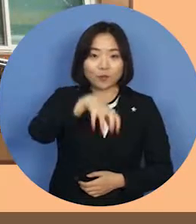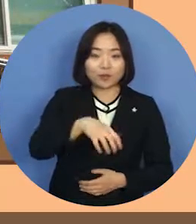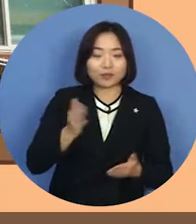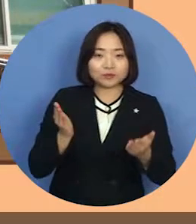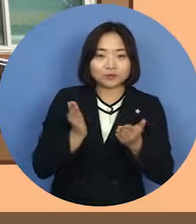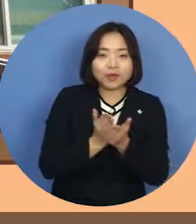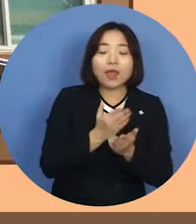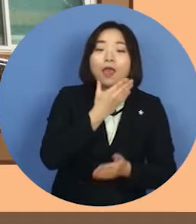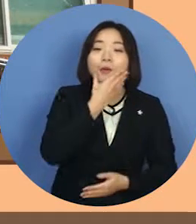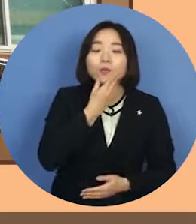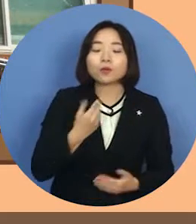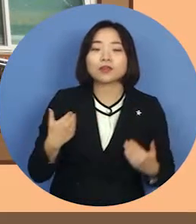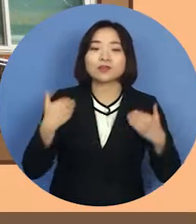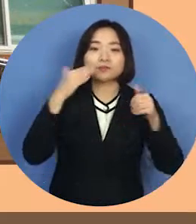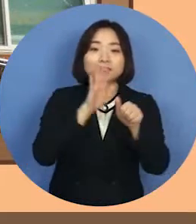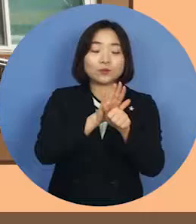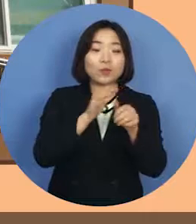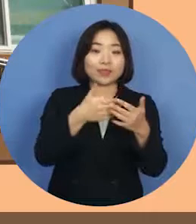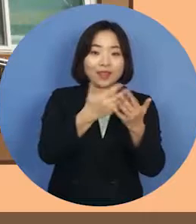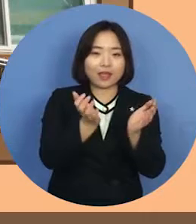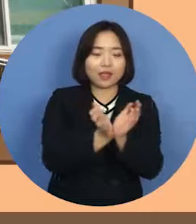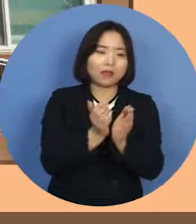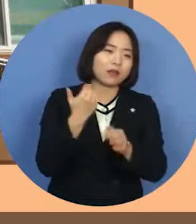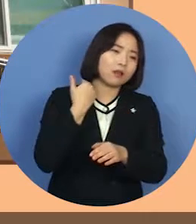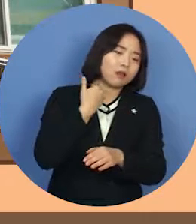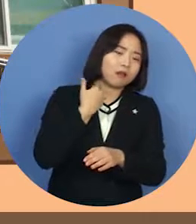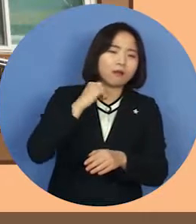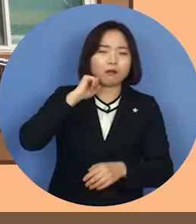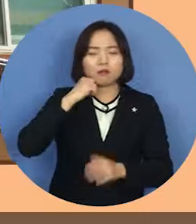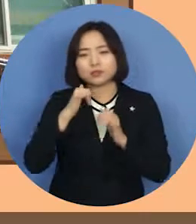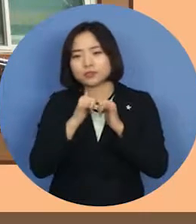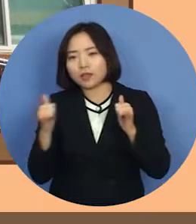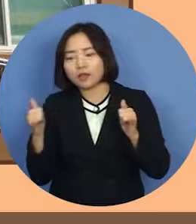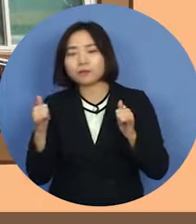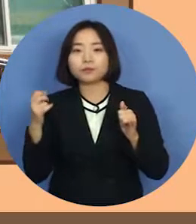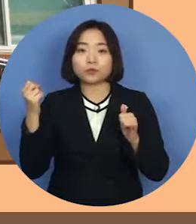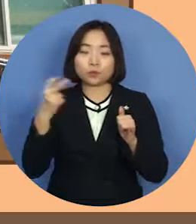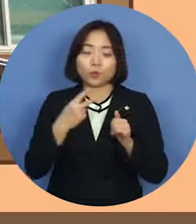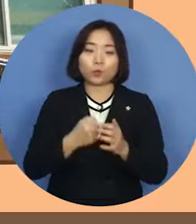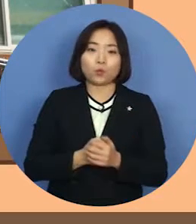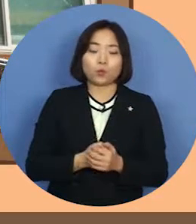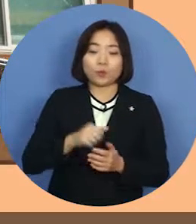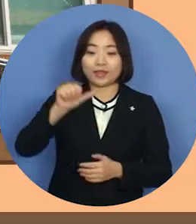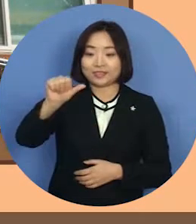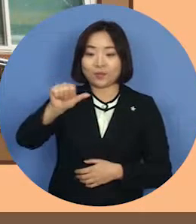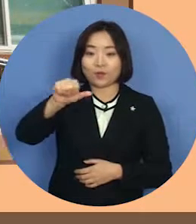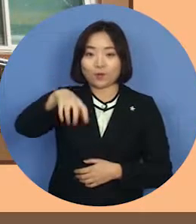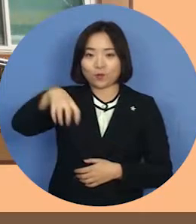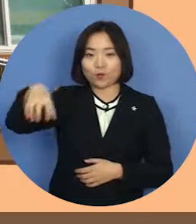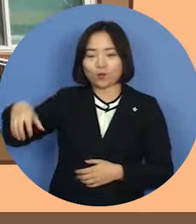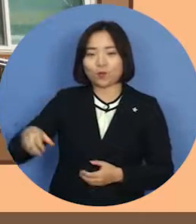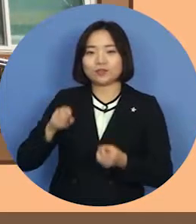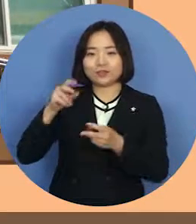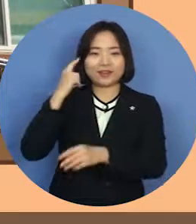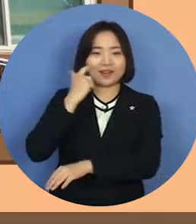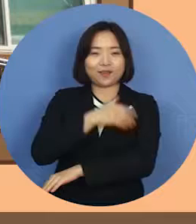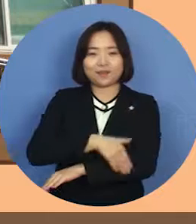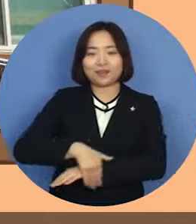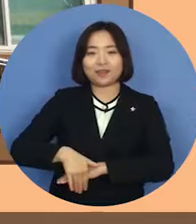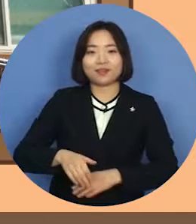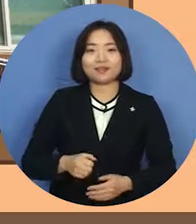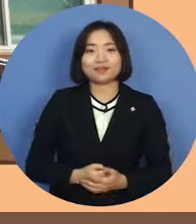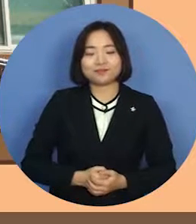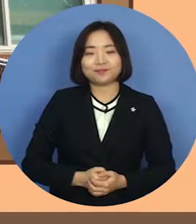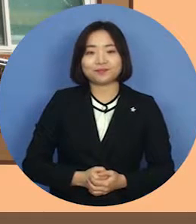맞춤형 복지팀과 행복키움지원단이 관내 복지사각지대 대상자들과 소외계층 25가구에 전달할 예정입니다.